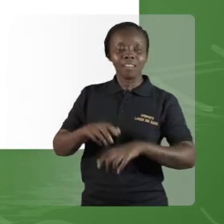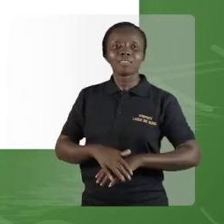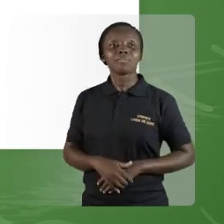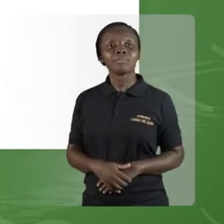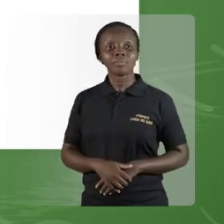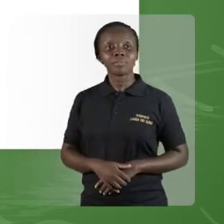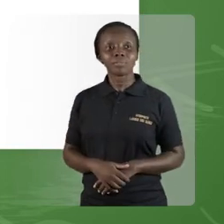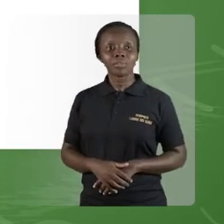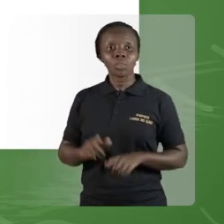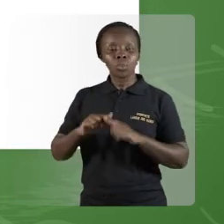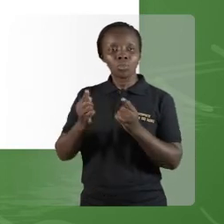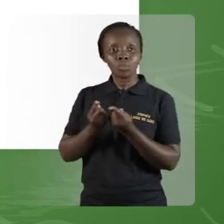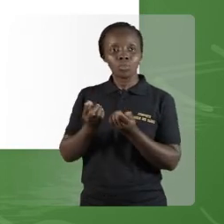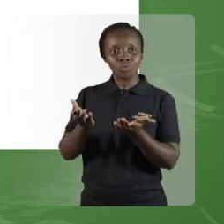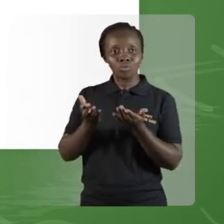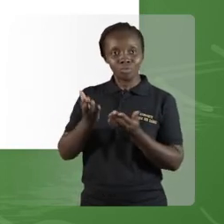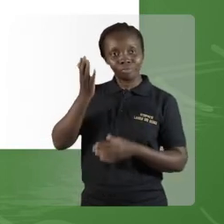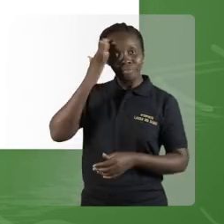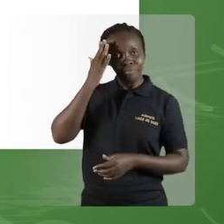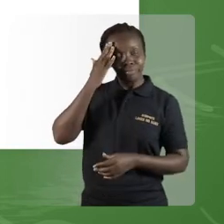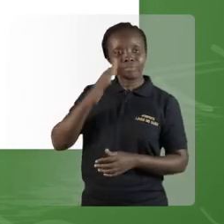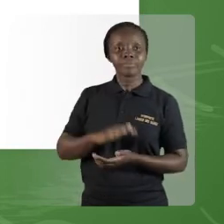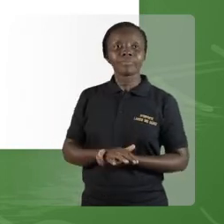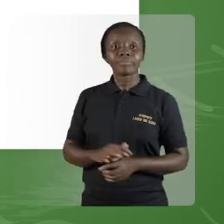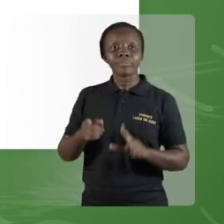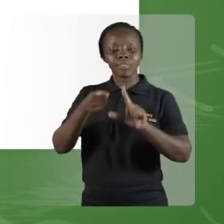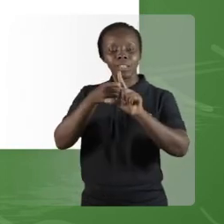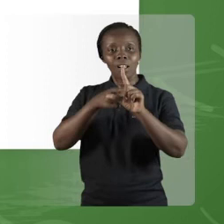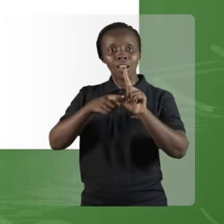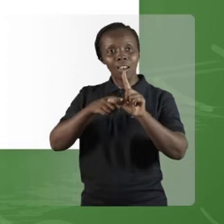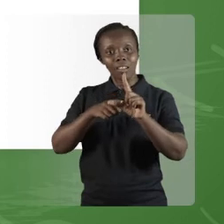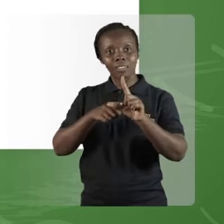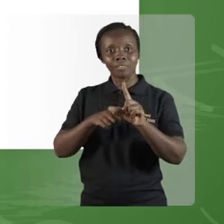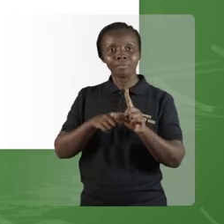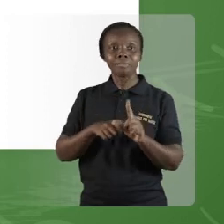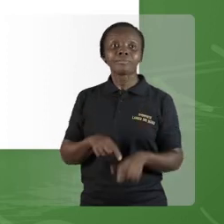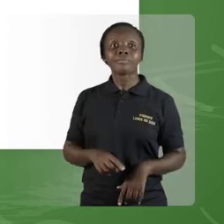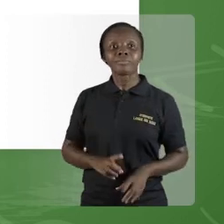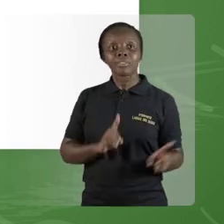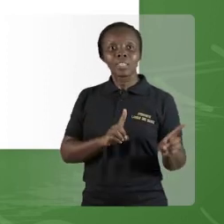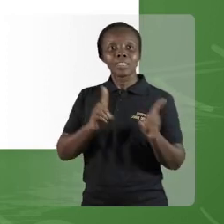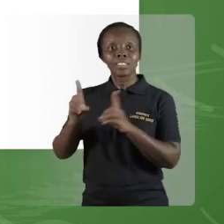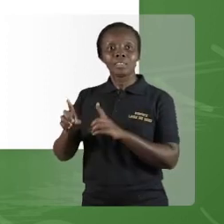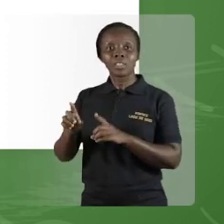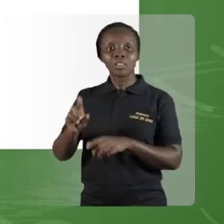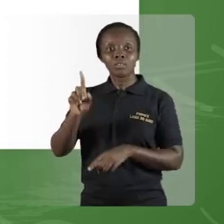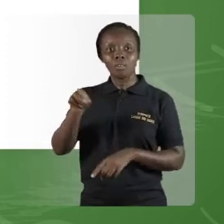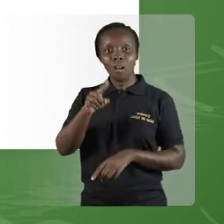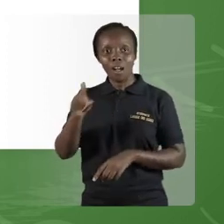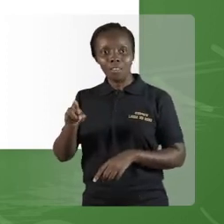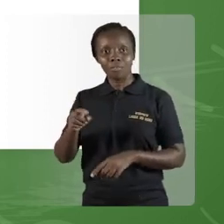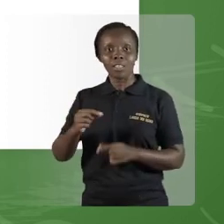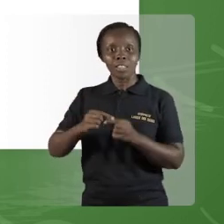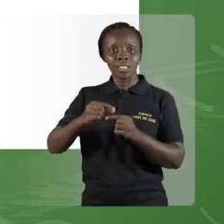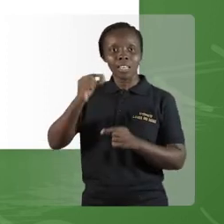Le groupe veut déterminer l'angle de déviation alpha de la tige